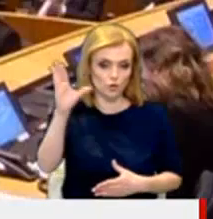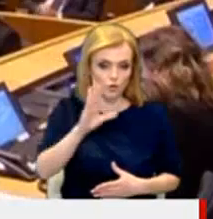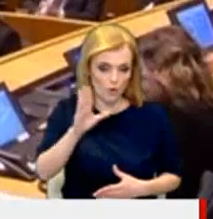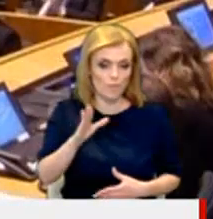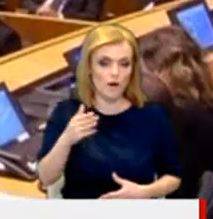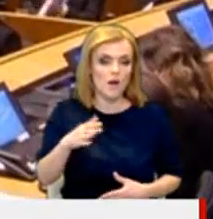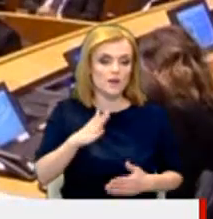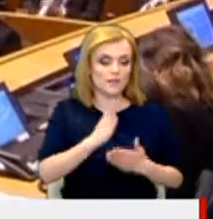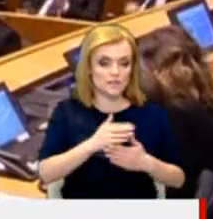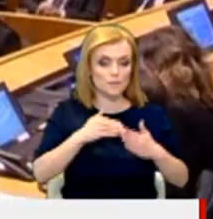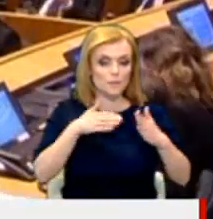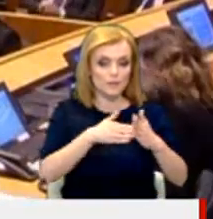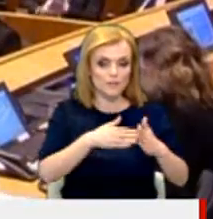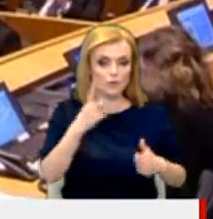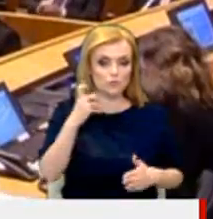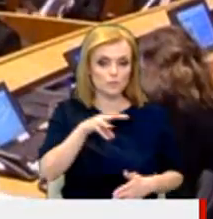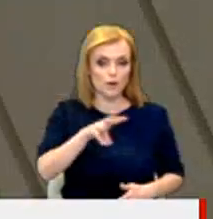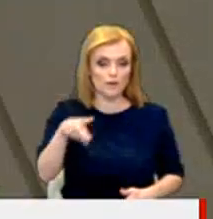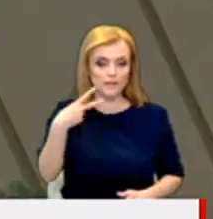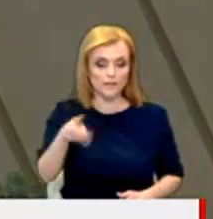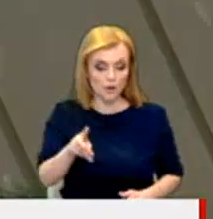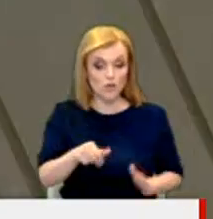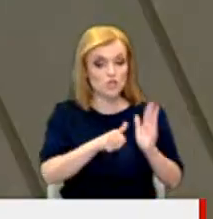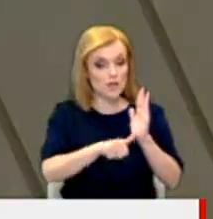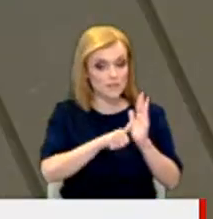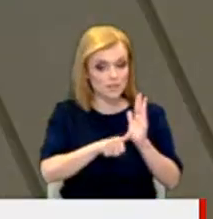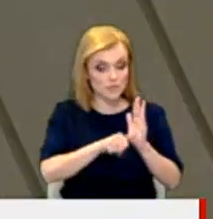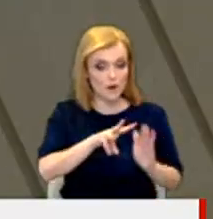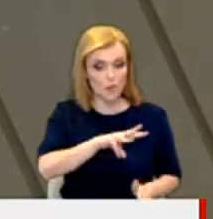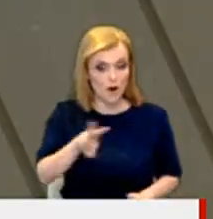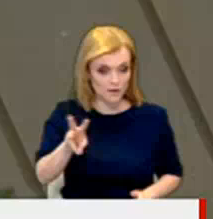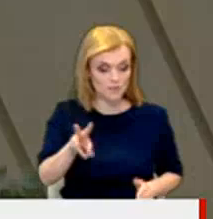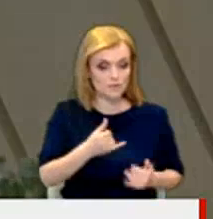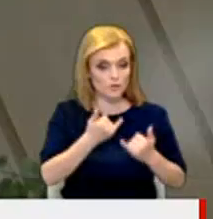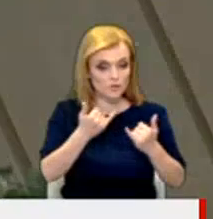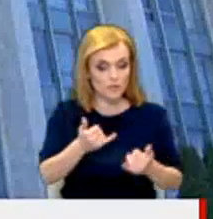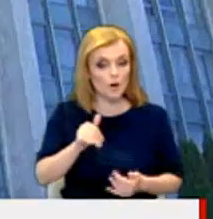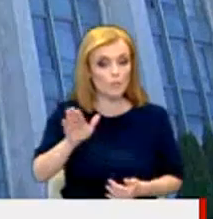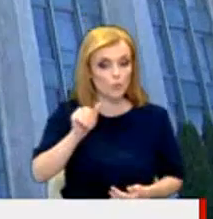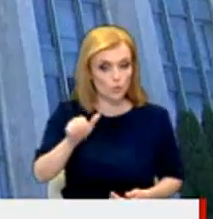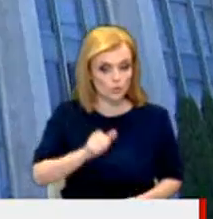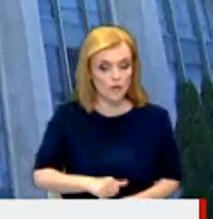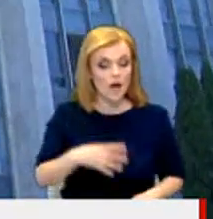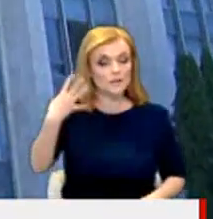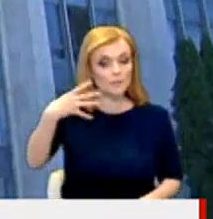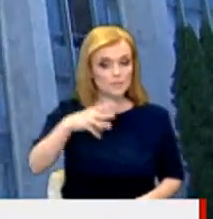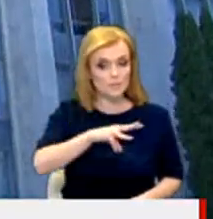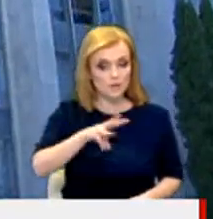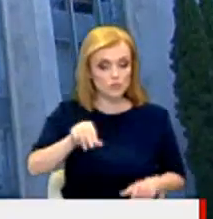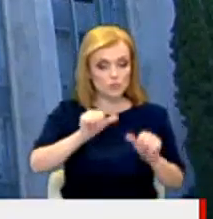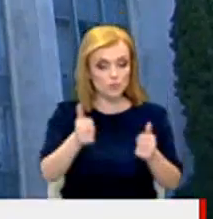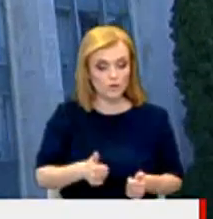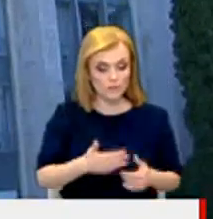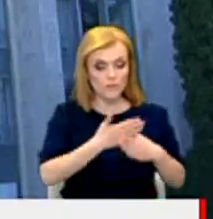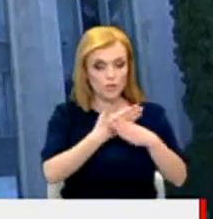se ridică la 100 de milioane de euro, dintre care 60 de milioane vor fi acordate sub formă de împrumut și 40 de milioane sub formă